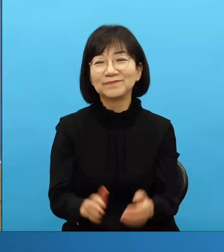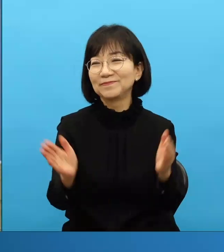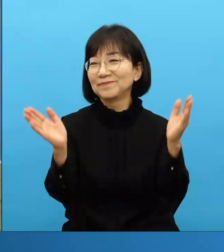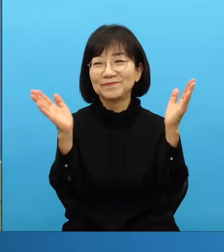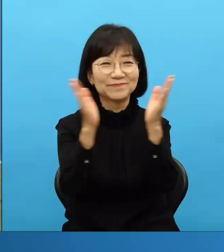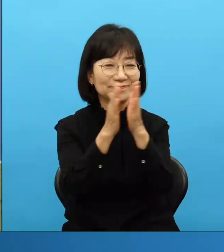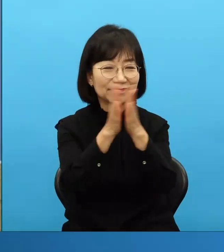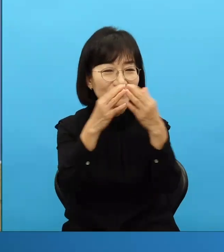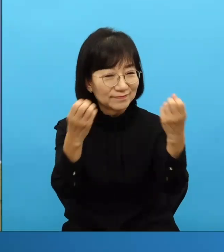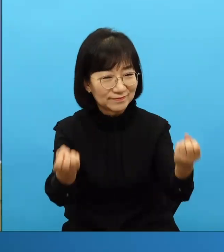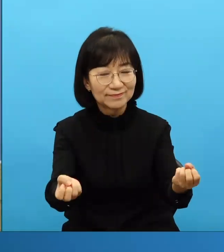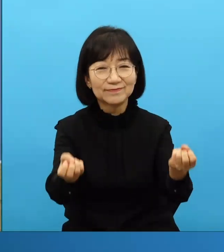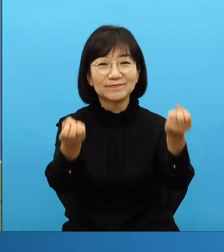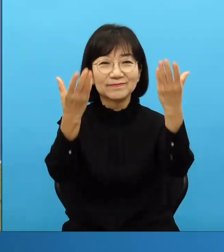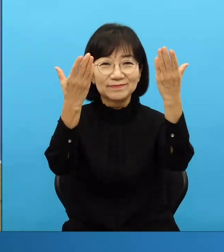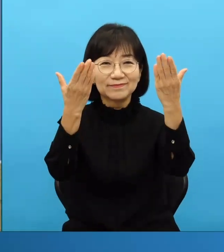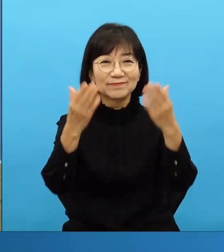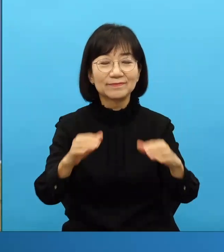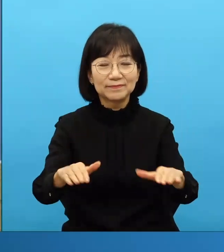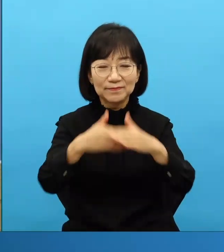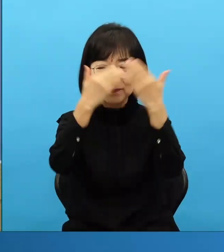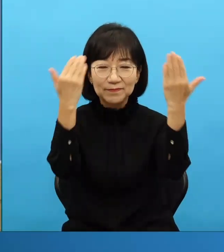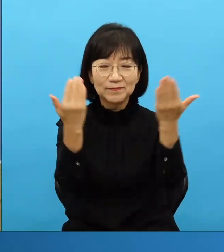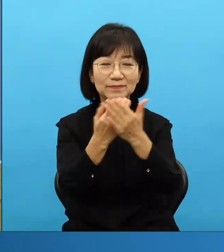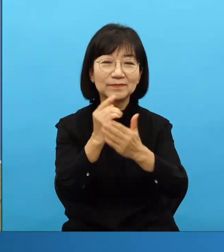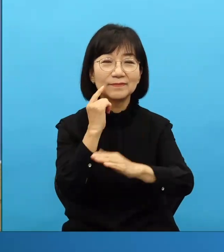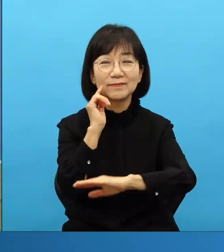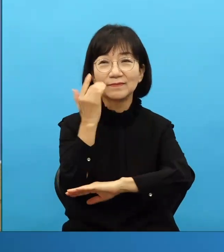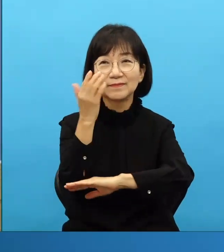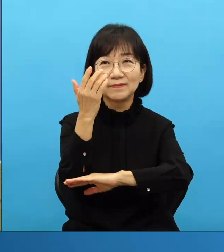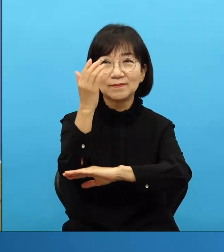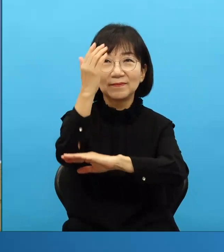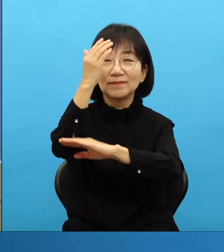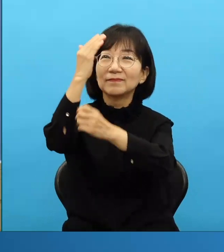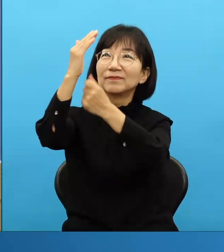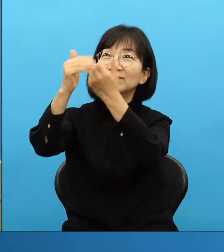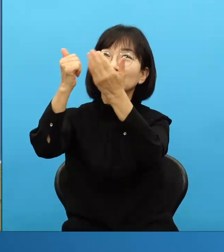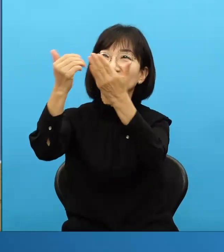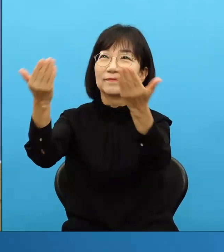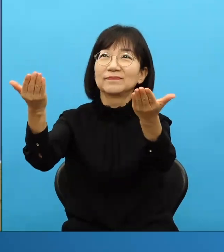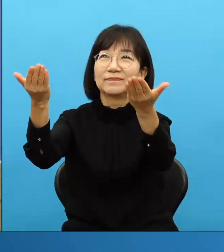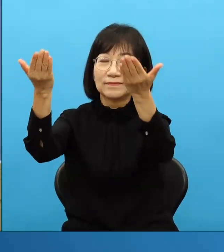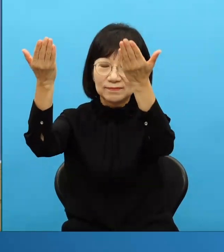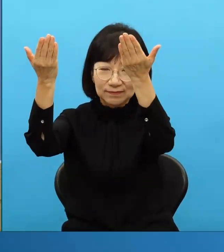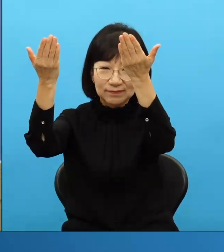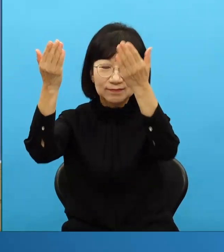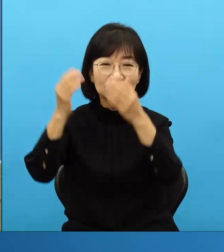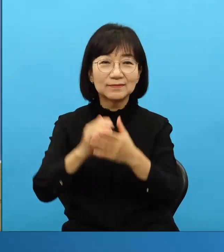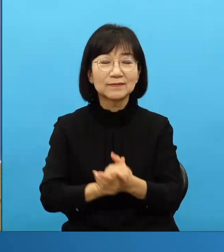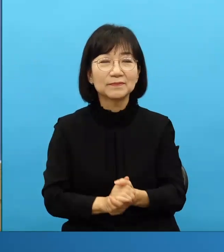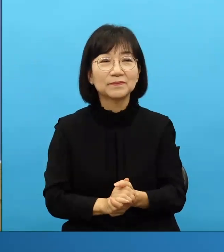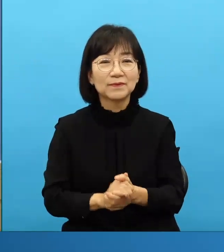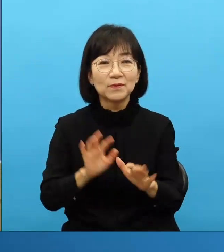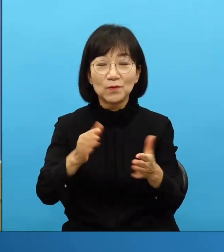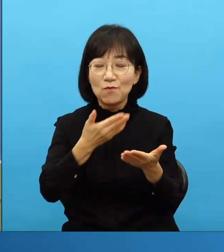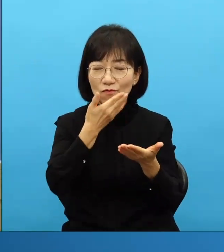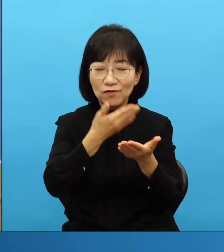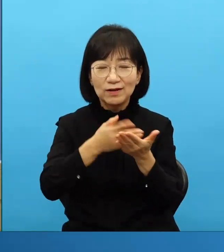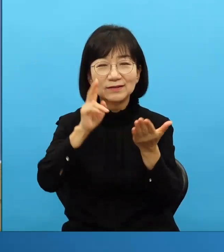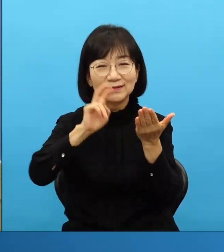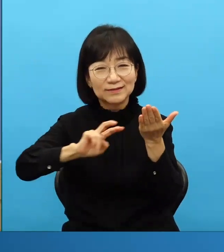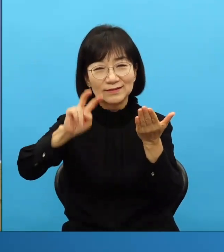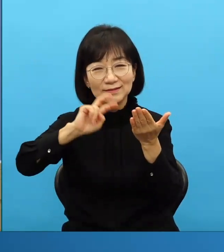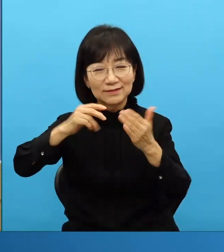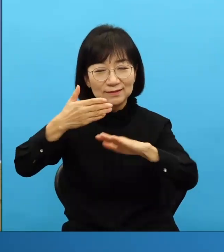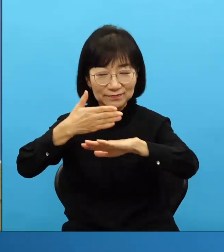할렐루야. Amen. 모든 영광을 하나님 앞에 올려드립니다. We give all glory to God. 또 귀한 은혜의 찬양 And 감사드립니다. we thank you so